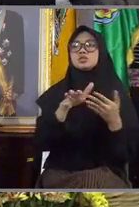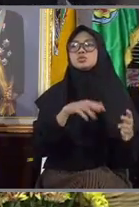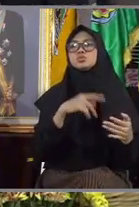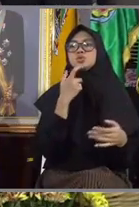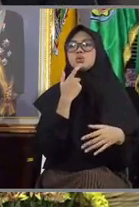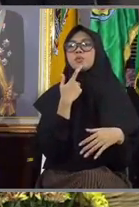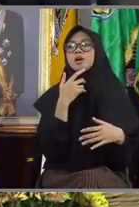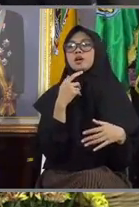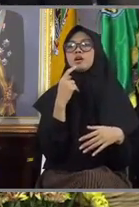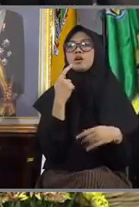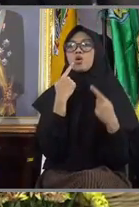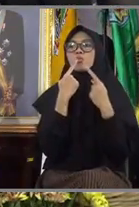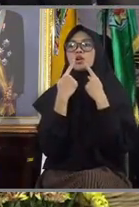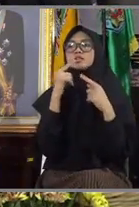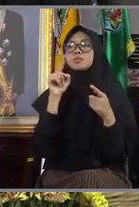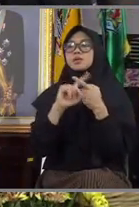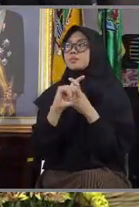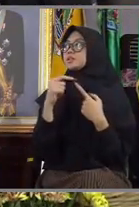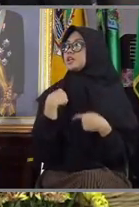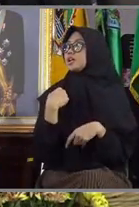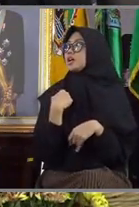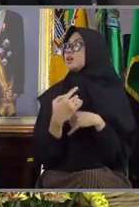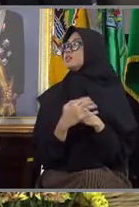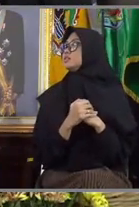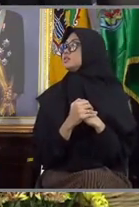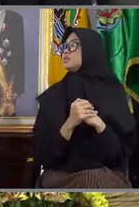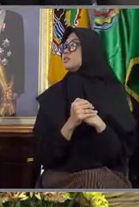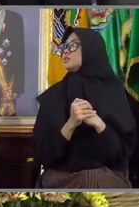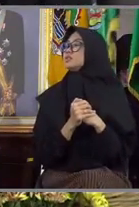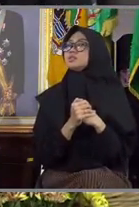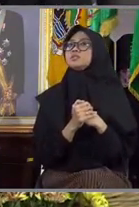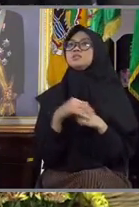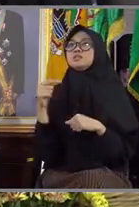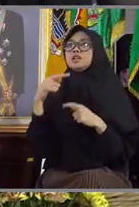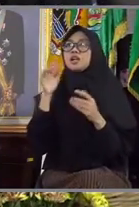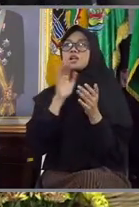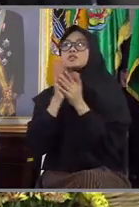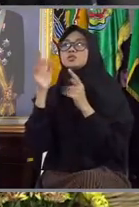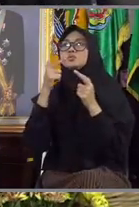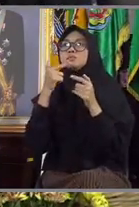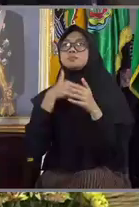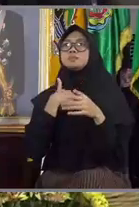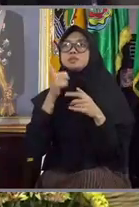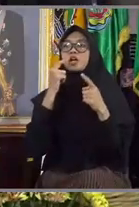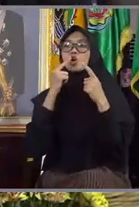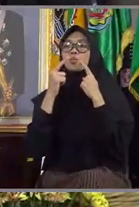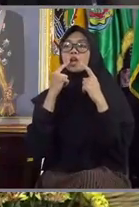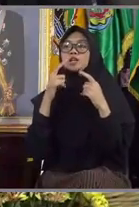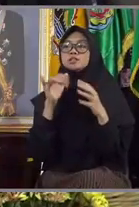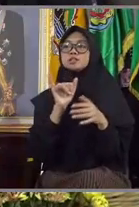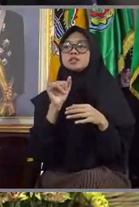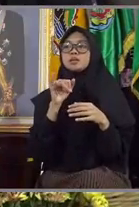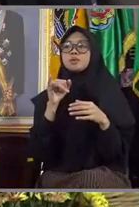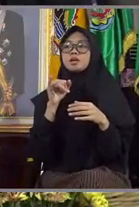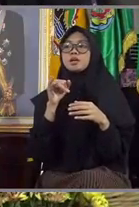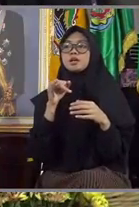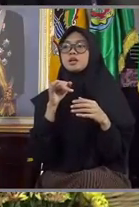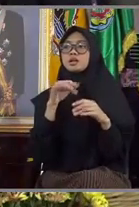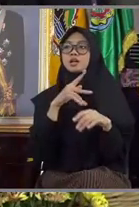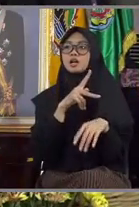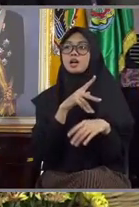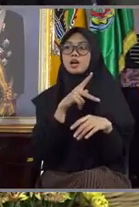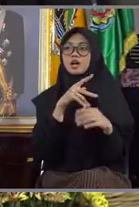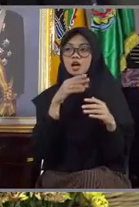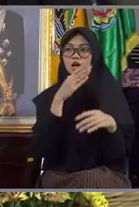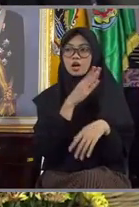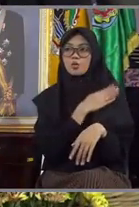teman saya. Nah, nanti ini akan bisa berkomunikasi dengan kabupaten kota. Pindahkan kesulitan itu